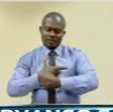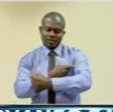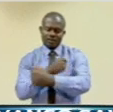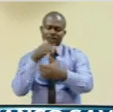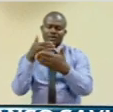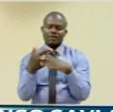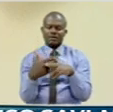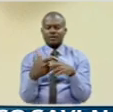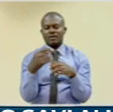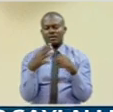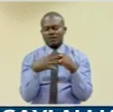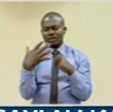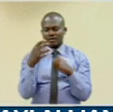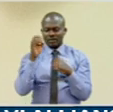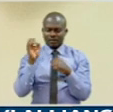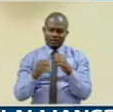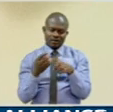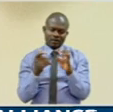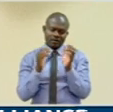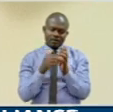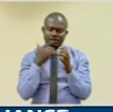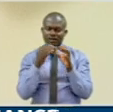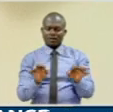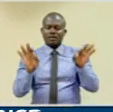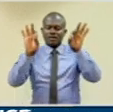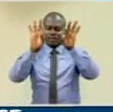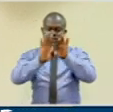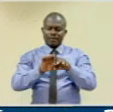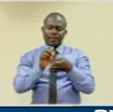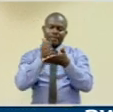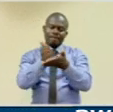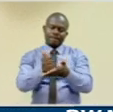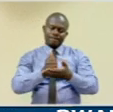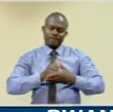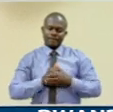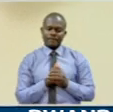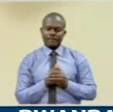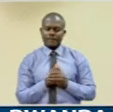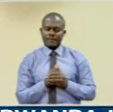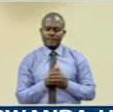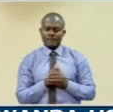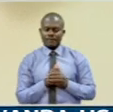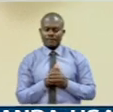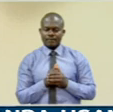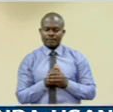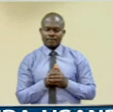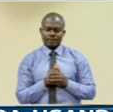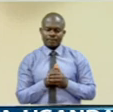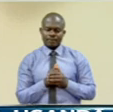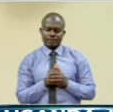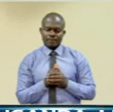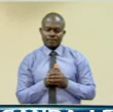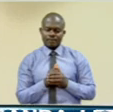kuri 95% kandi ngo hari akamaro kanini byagize. As a result,